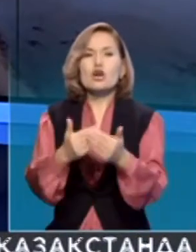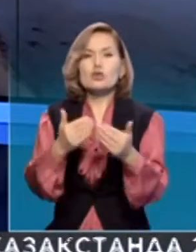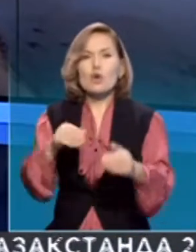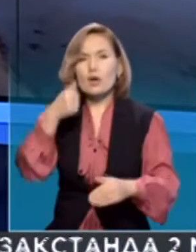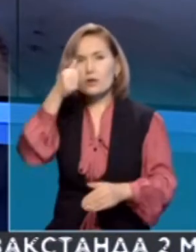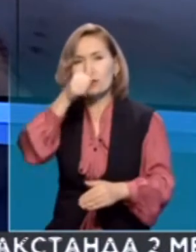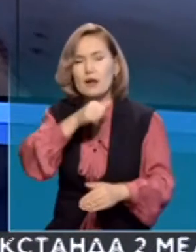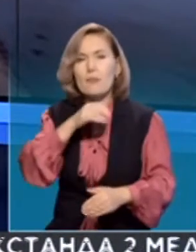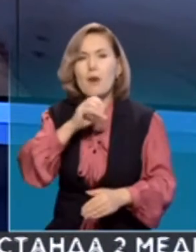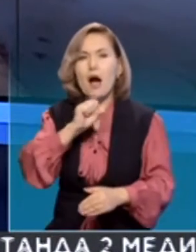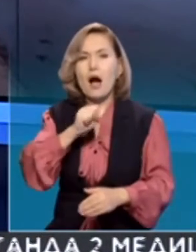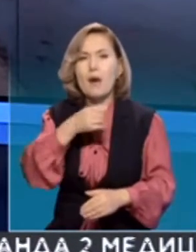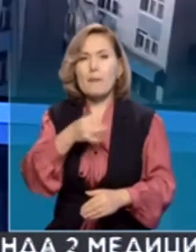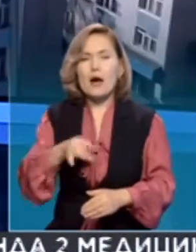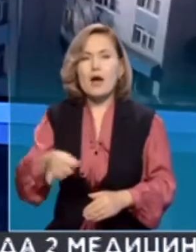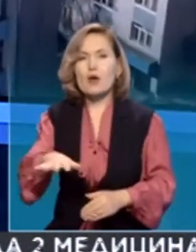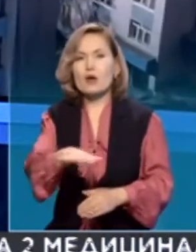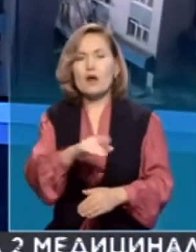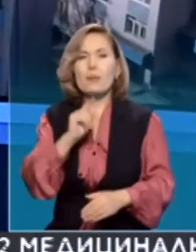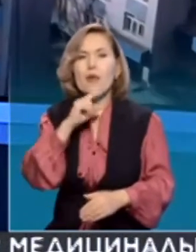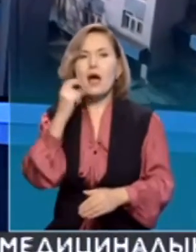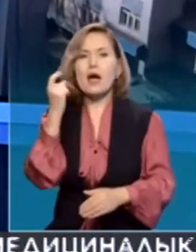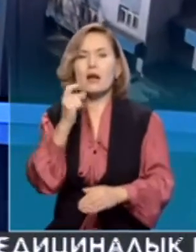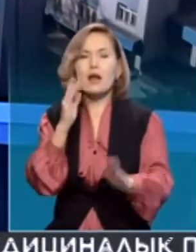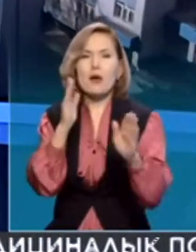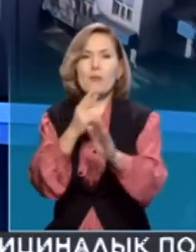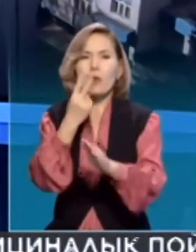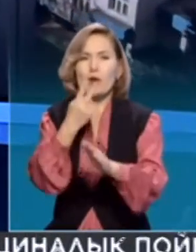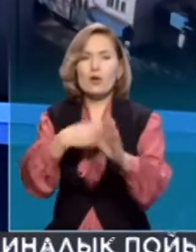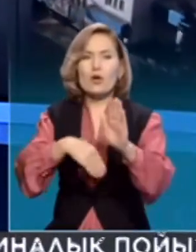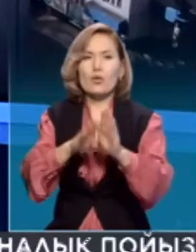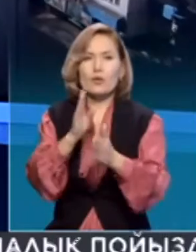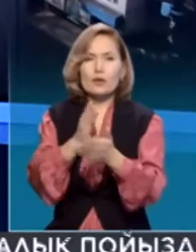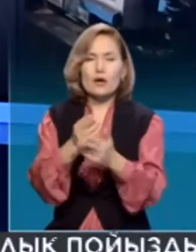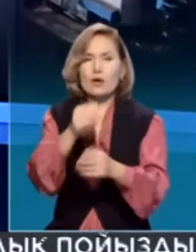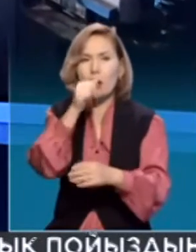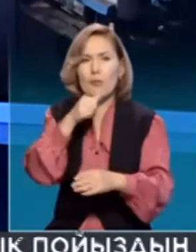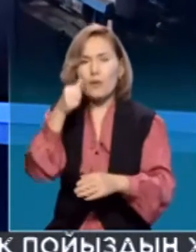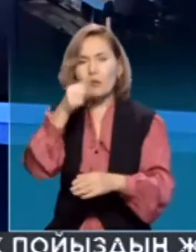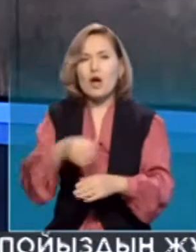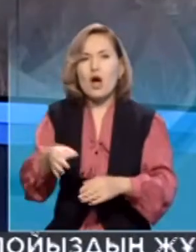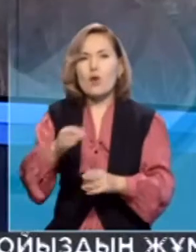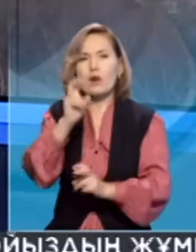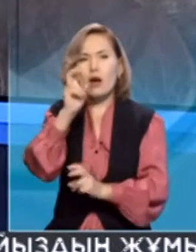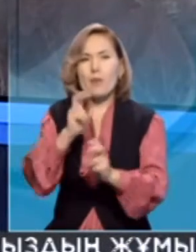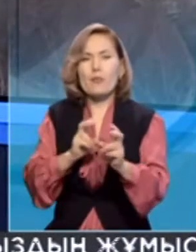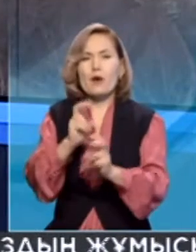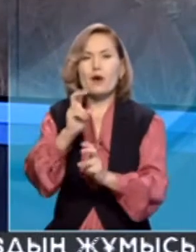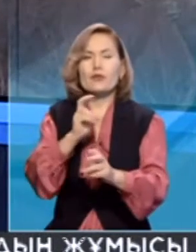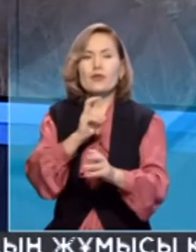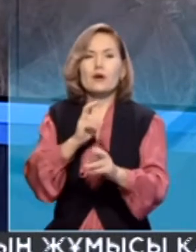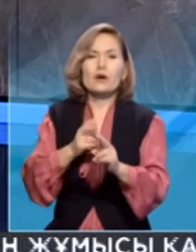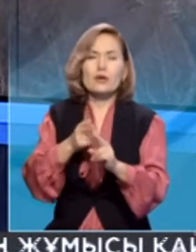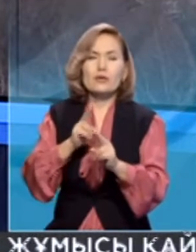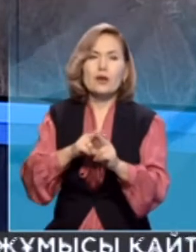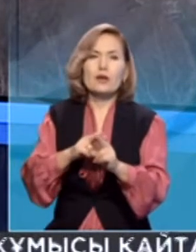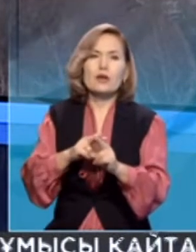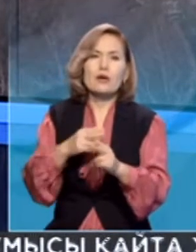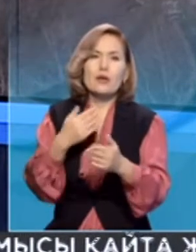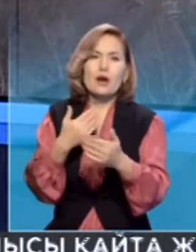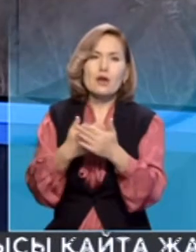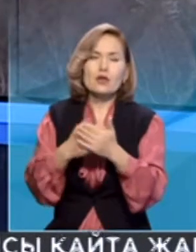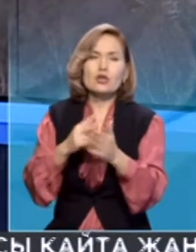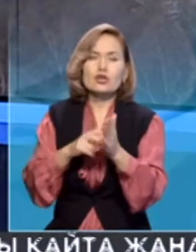Соңғы жылдары Абай өңірінің экономикалық көрсеткіштері біршама жақсарды. Былтыр облыстағы өнеркәсіп өндірісінің көлемі 750